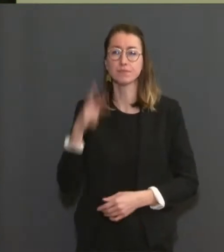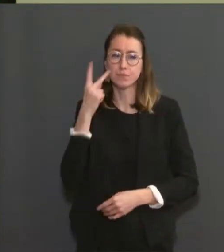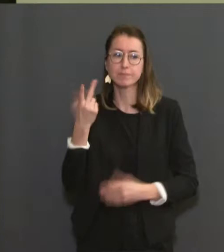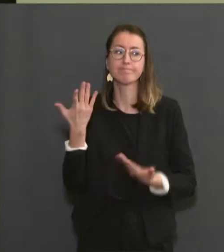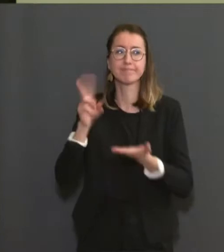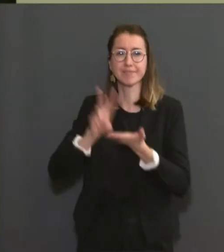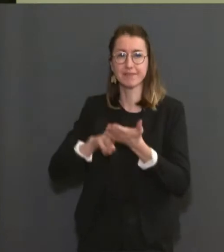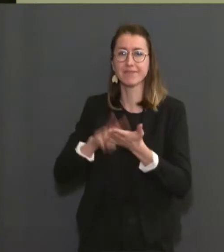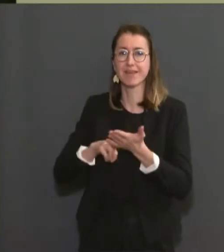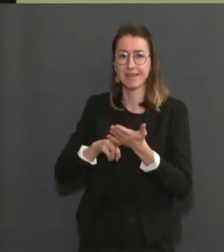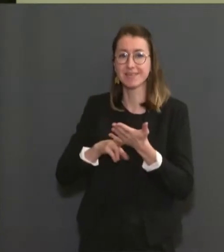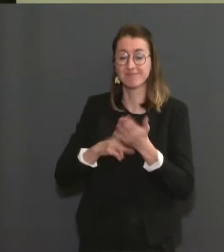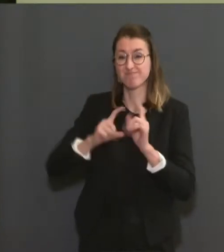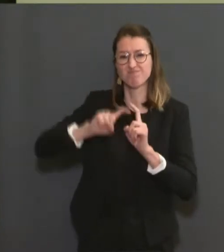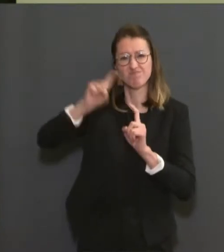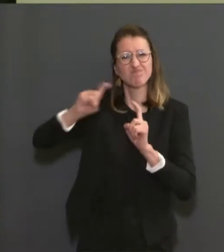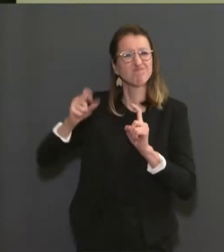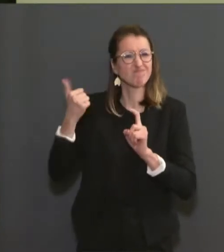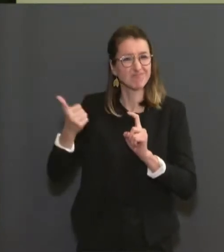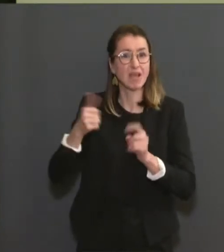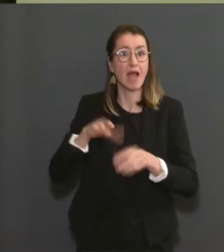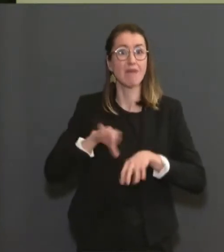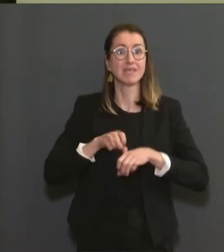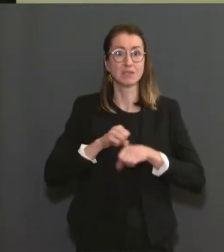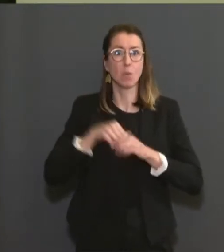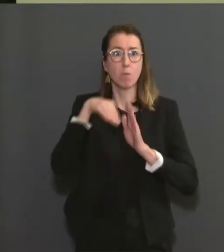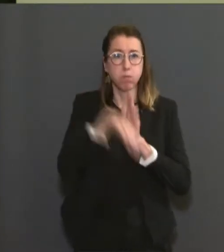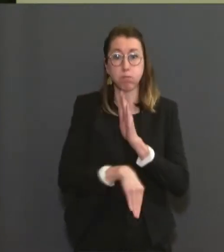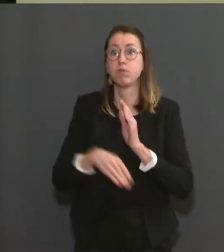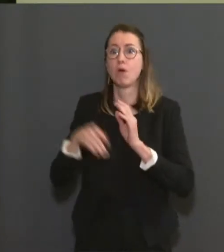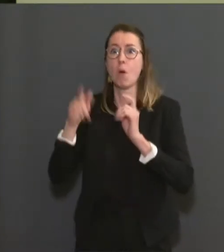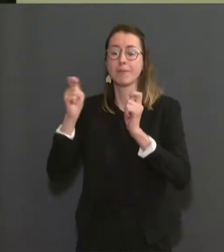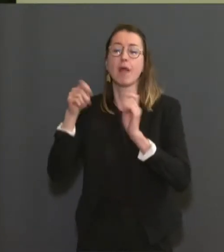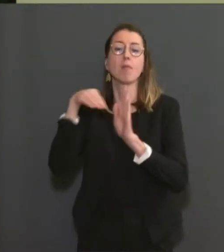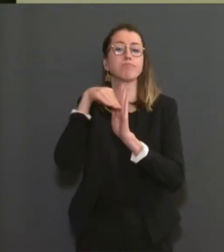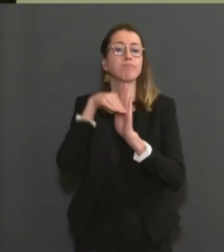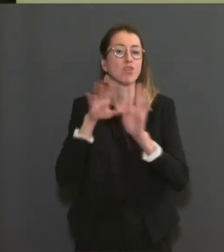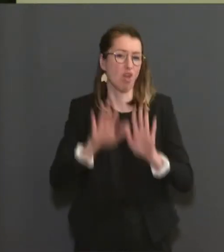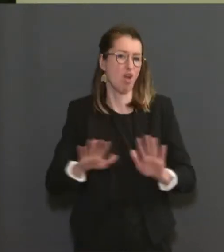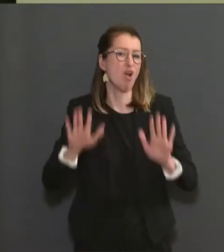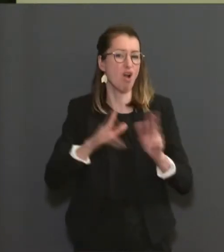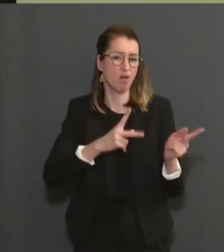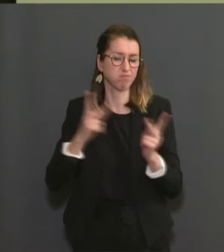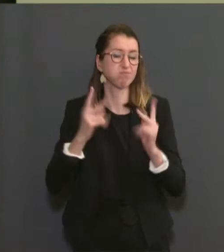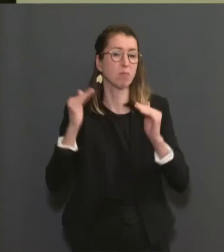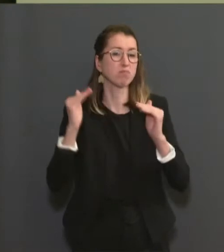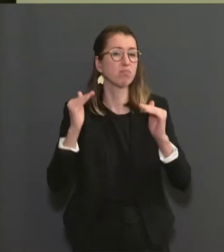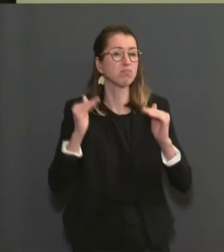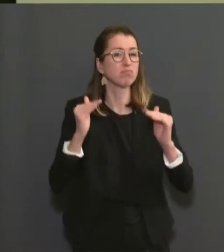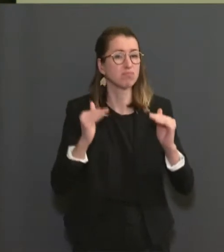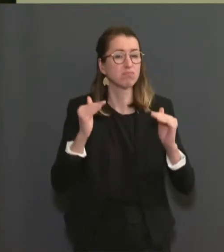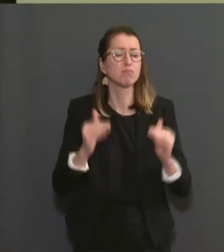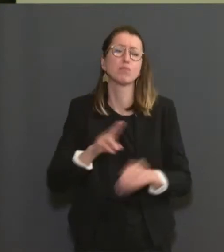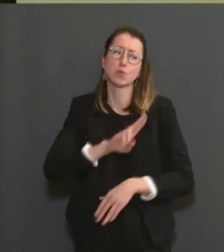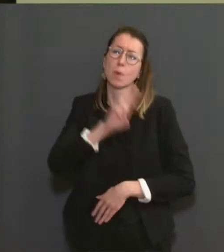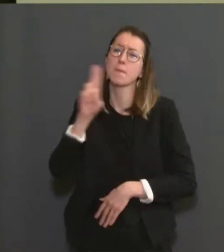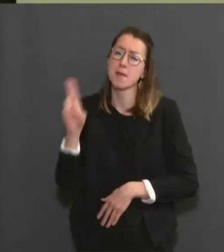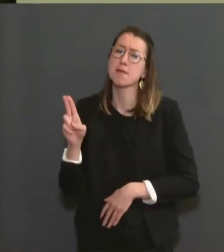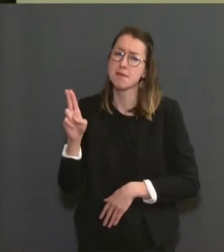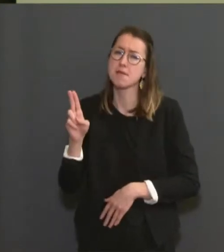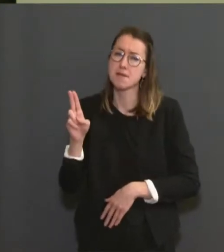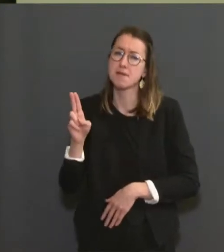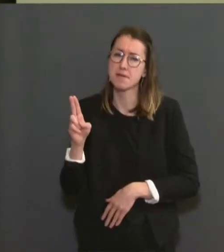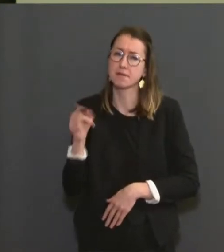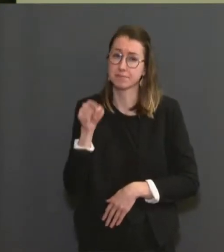des infections. On sait que c'est normal et donc il ne faut pas s'inquiéter de ce point-là. Elle diminue actuellement tous les